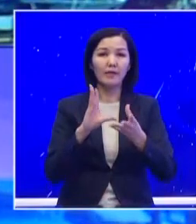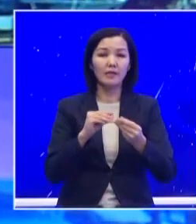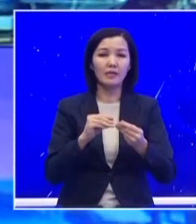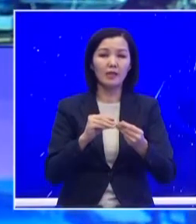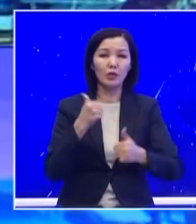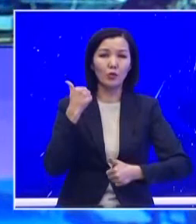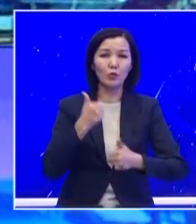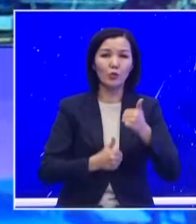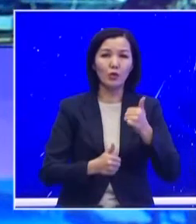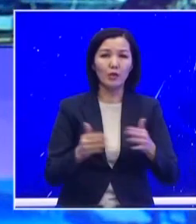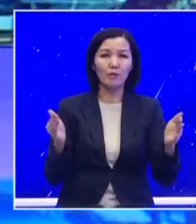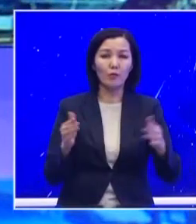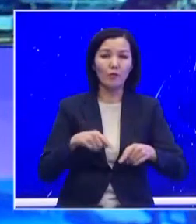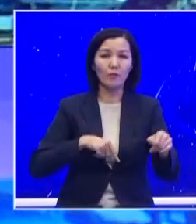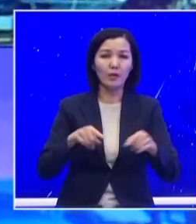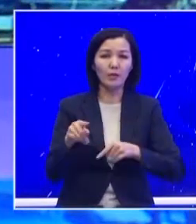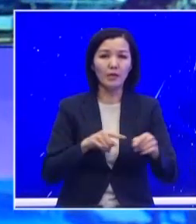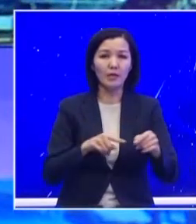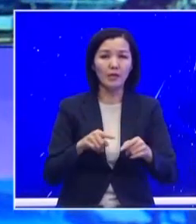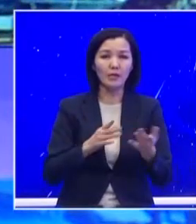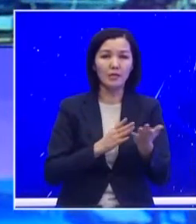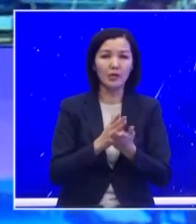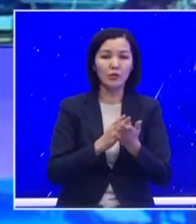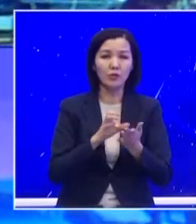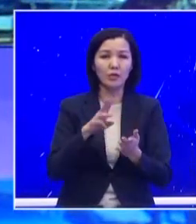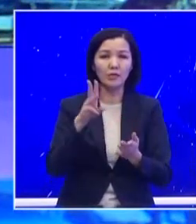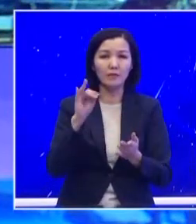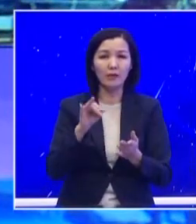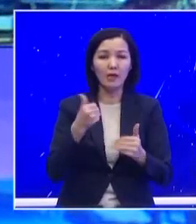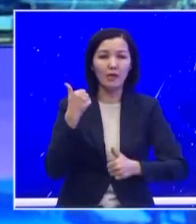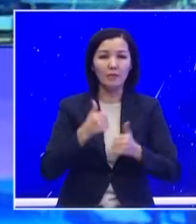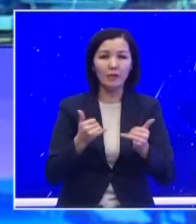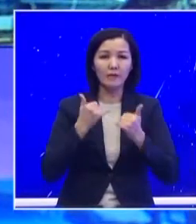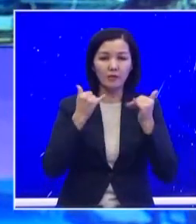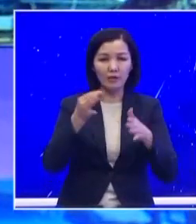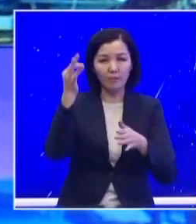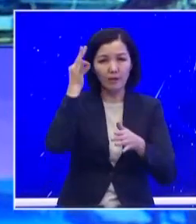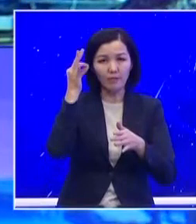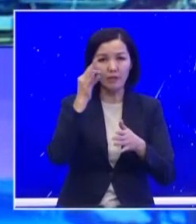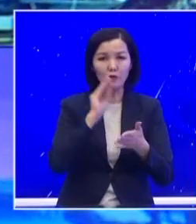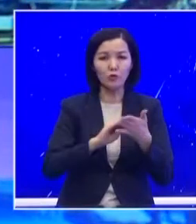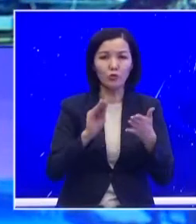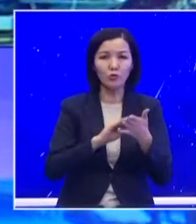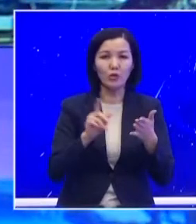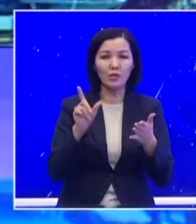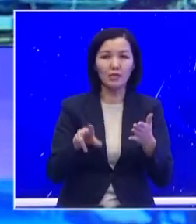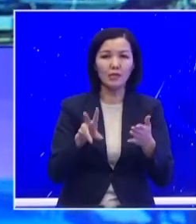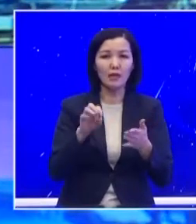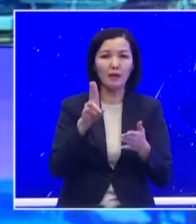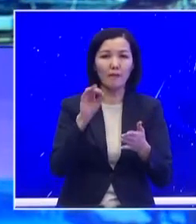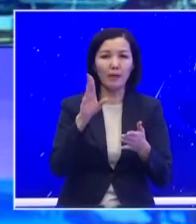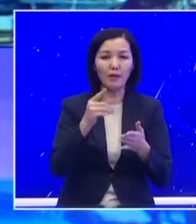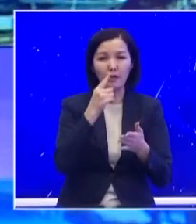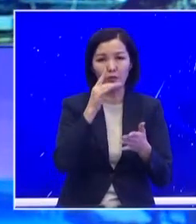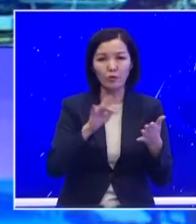Подведены итоги турнира по мини-футболу среди сотрудников СМИ. Соревнования посвящены памяти известного журналиста Максата Сламбека. Прошли